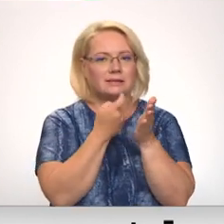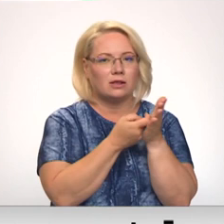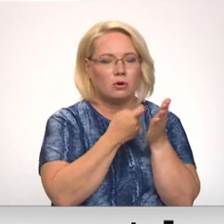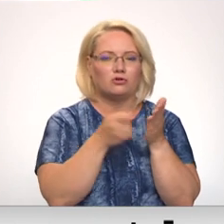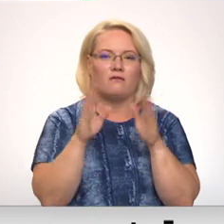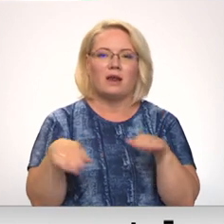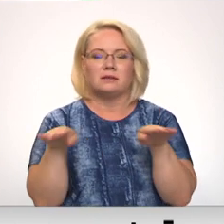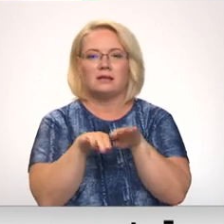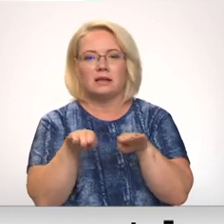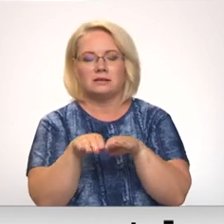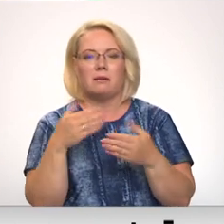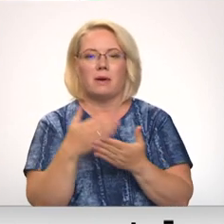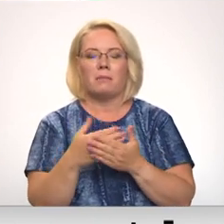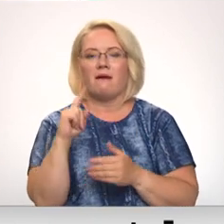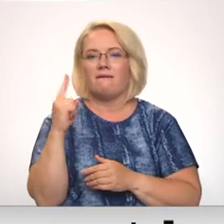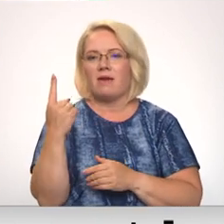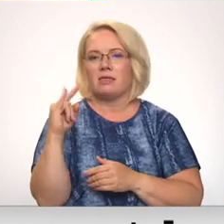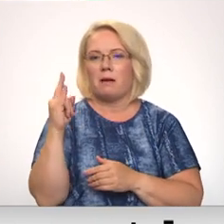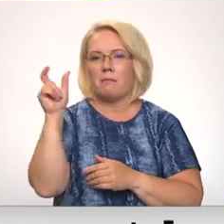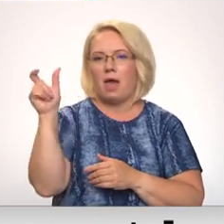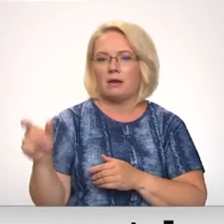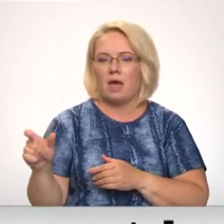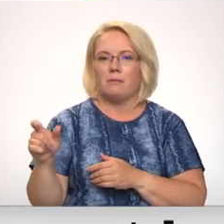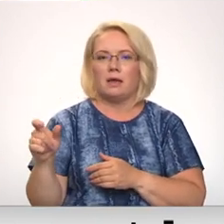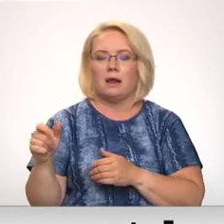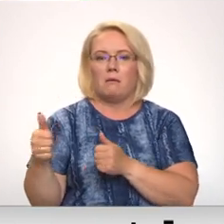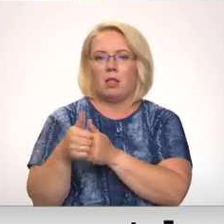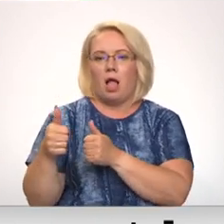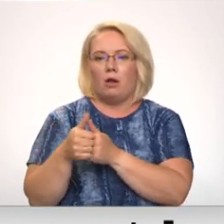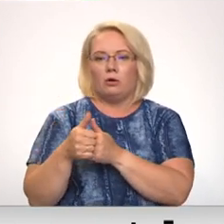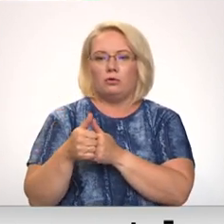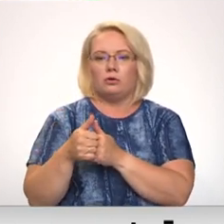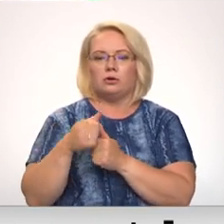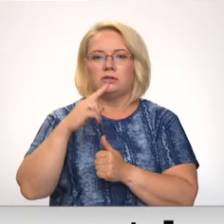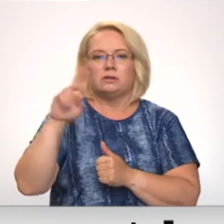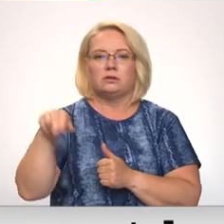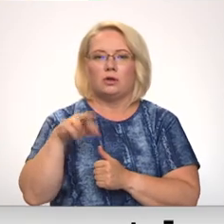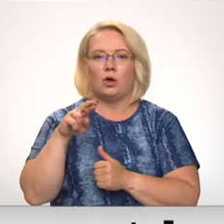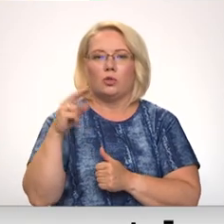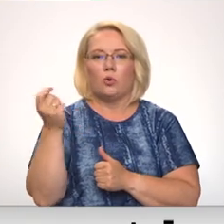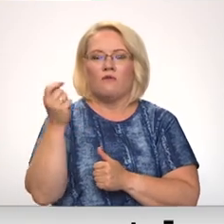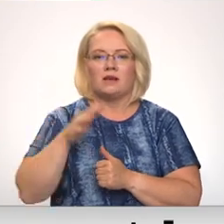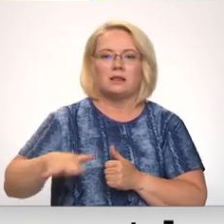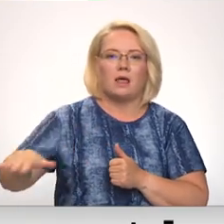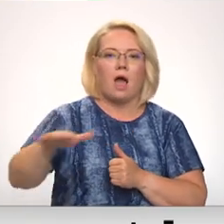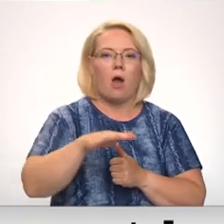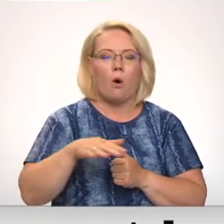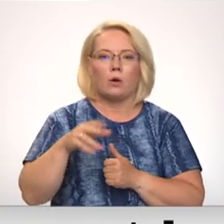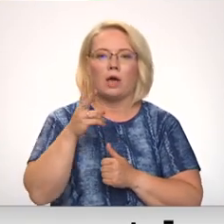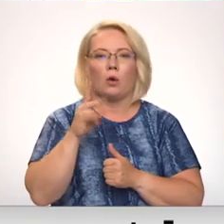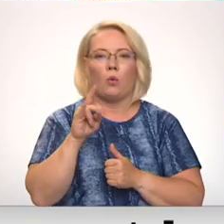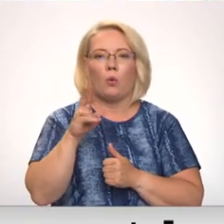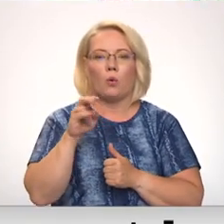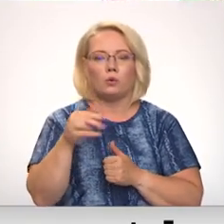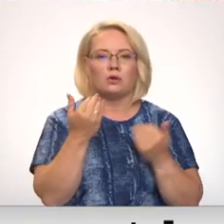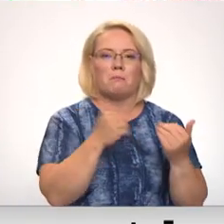salīdzināt. Man, piemēram, vienam bērnam ir blakus druvas lauki, kur audzē kukurūzu, un tā viņš salīdzina savu